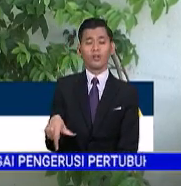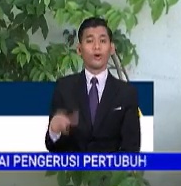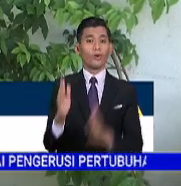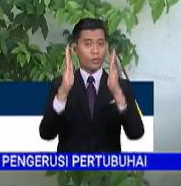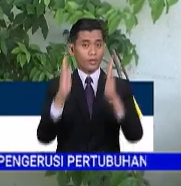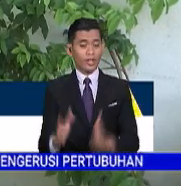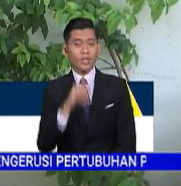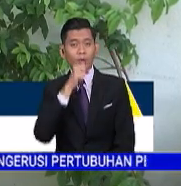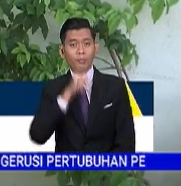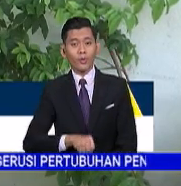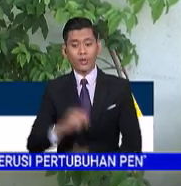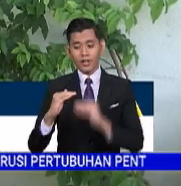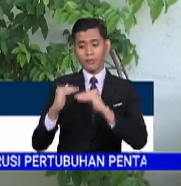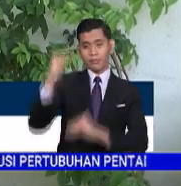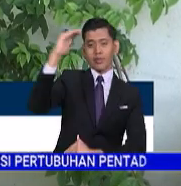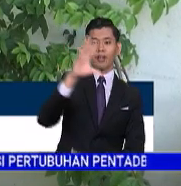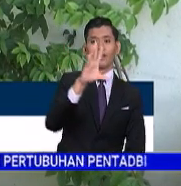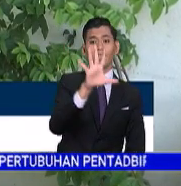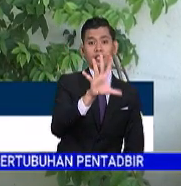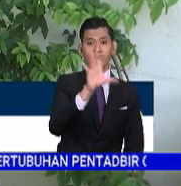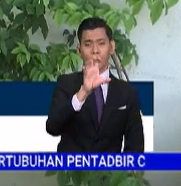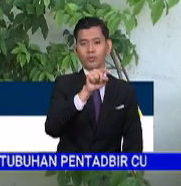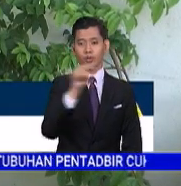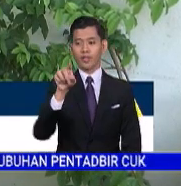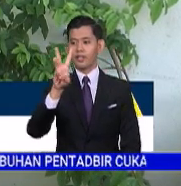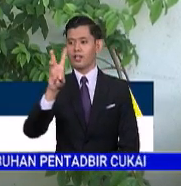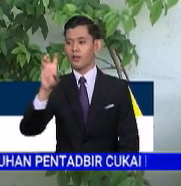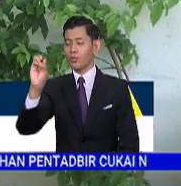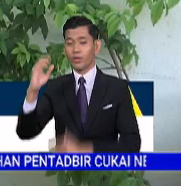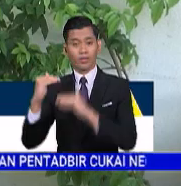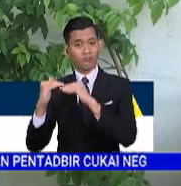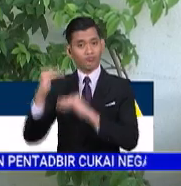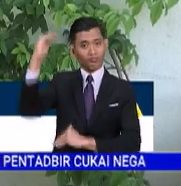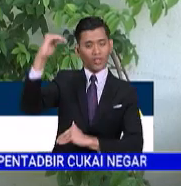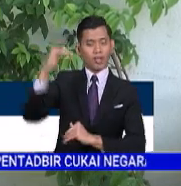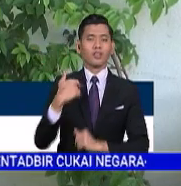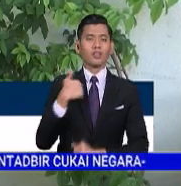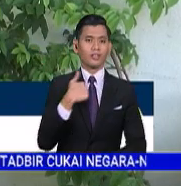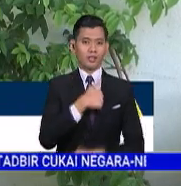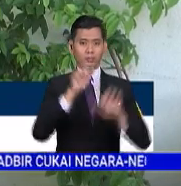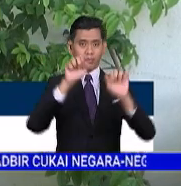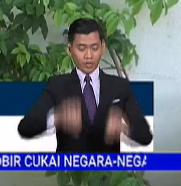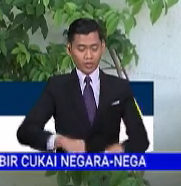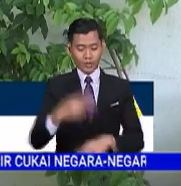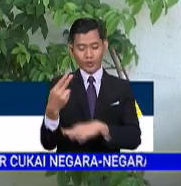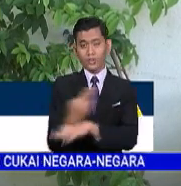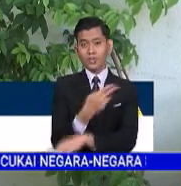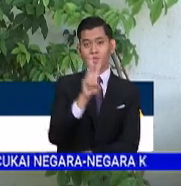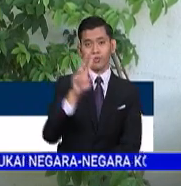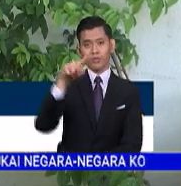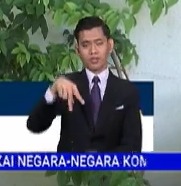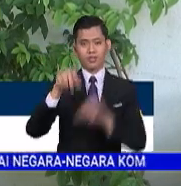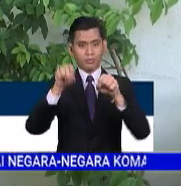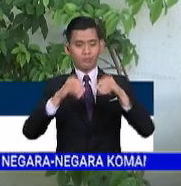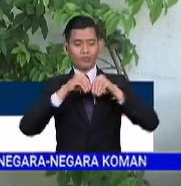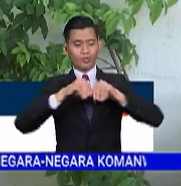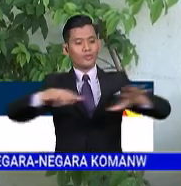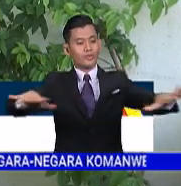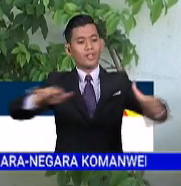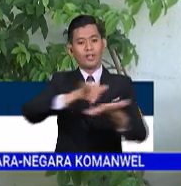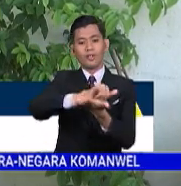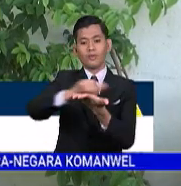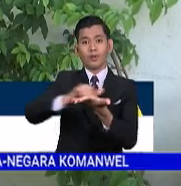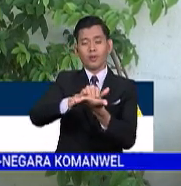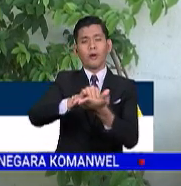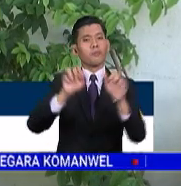60 tahun khususnya. Iaitu WhatsApp ini boleh dijadikan satu platform untuk mereka menyebarkan video dan